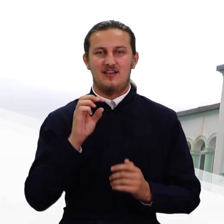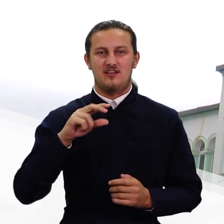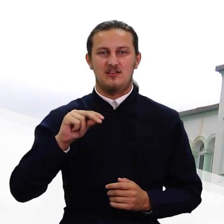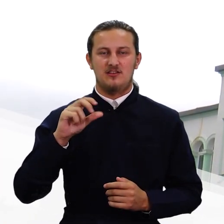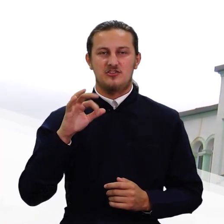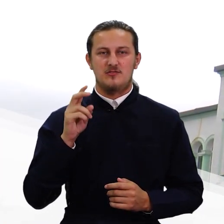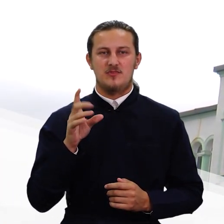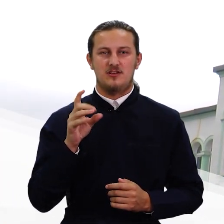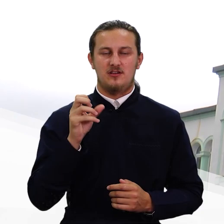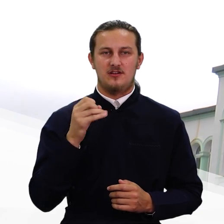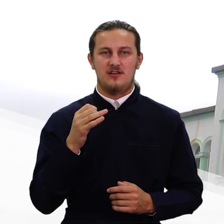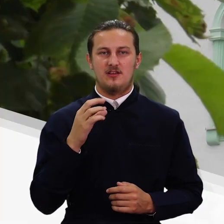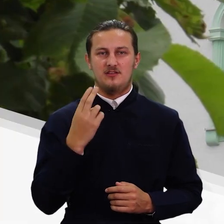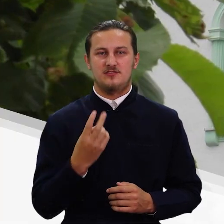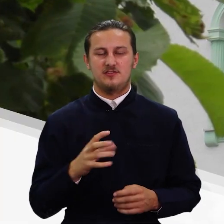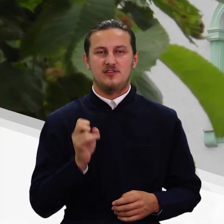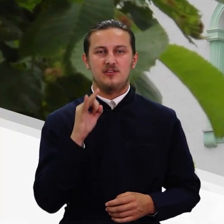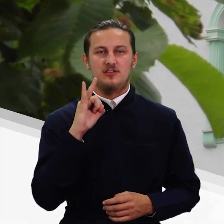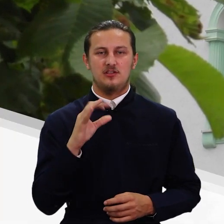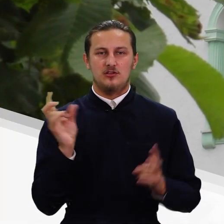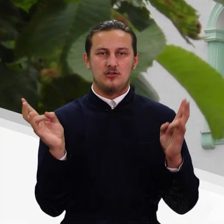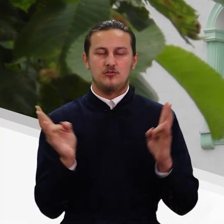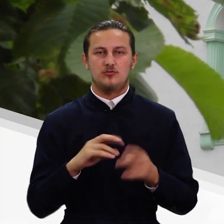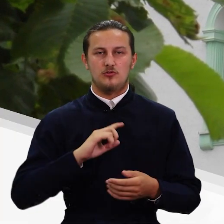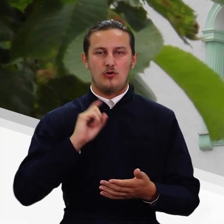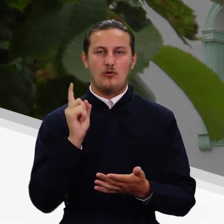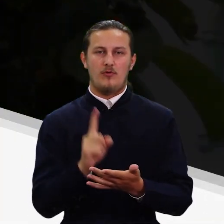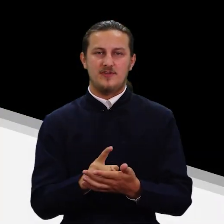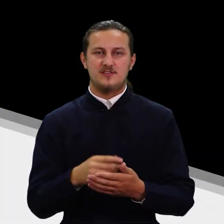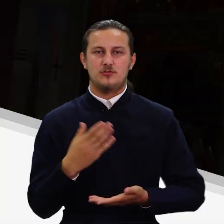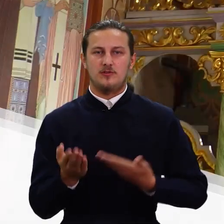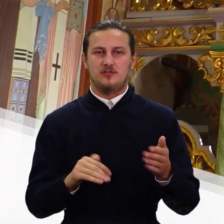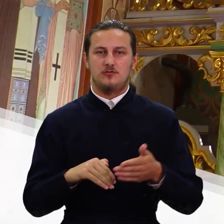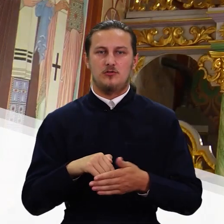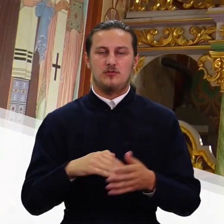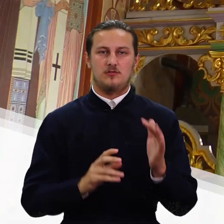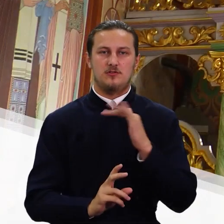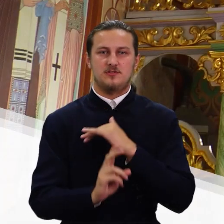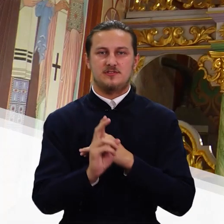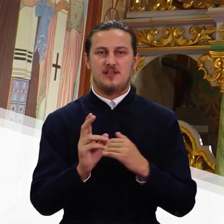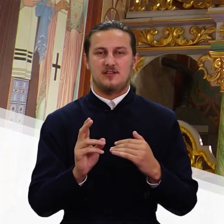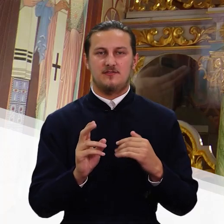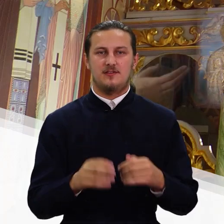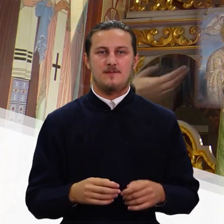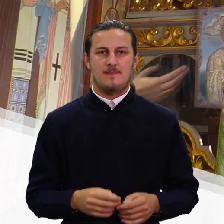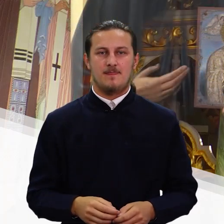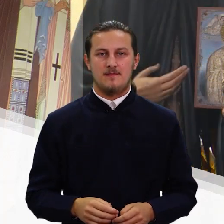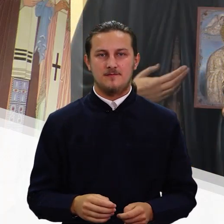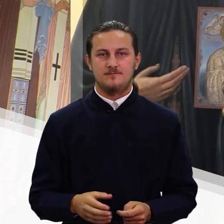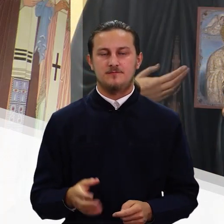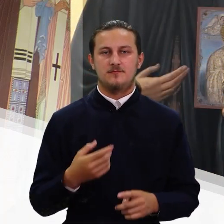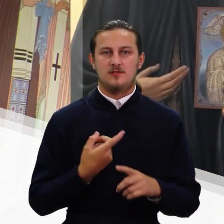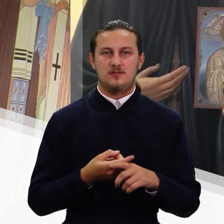час, тому що там немає ніякої зарази, і ніхто не може заразитися. Явлення тривало 3 ночі поспіль,